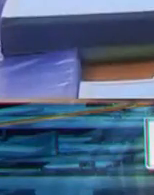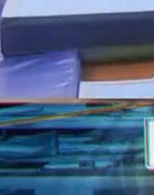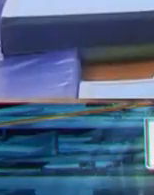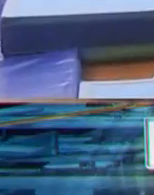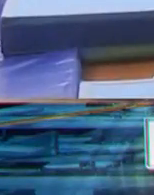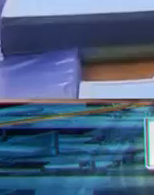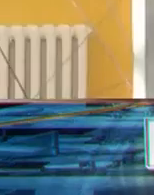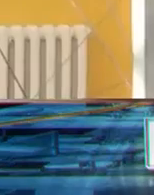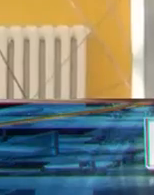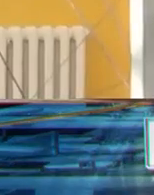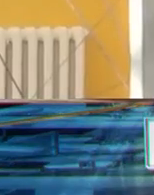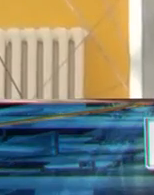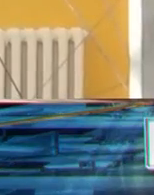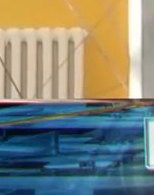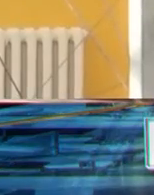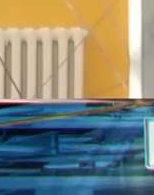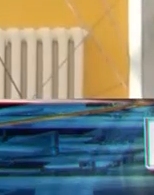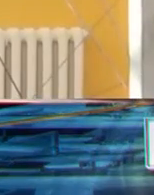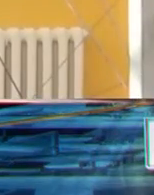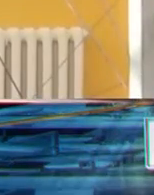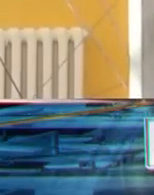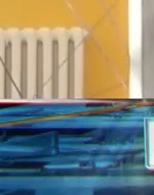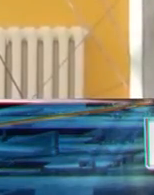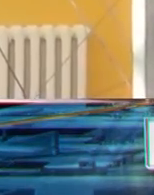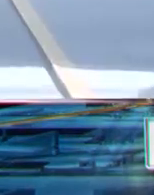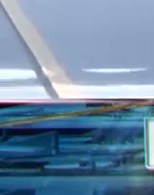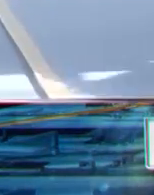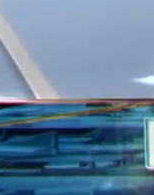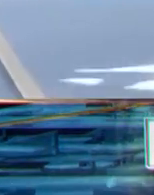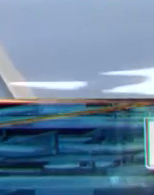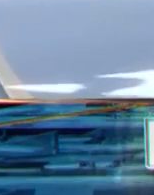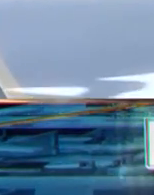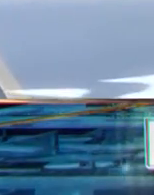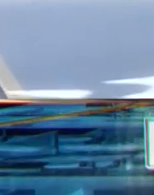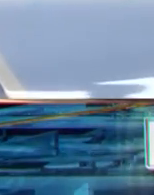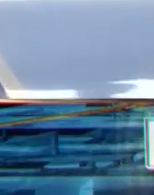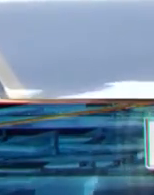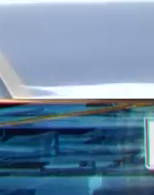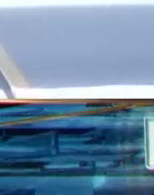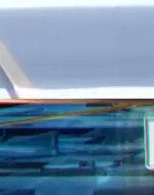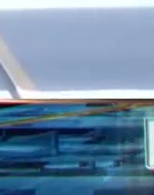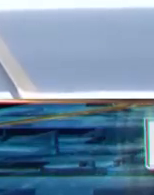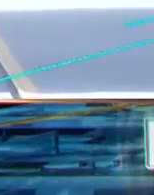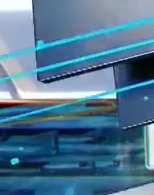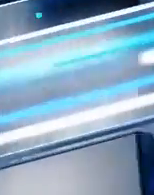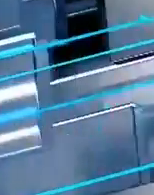Өңірде спорттық гимнастика дамып келеді. Жетісулық жасөспірімдер Қазақстан чемпионаты мен кубогына дайындалып жатыр.